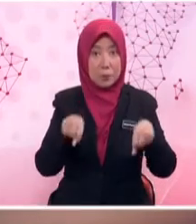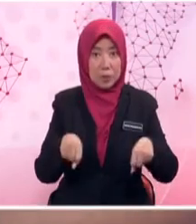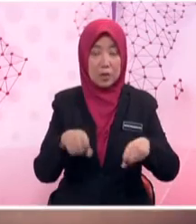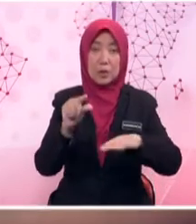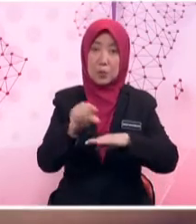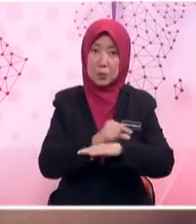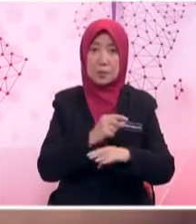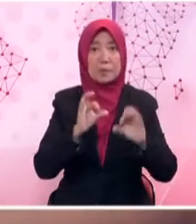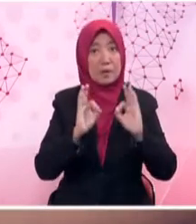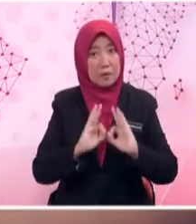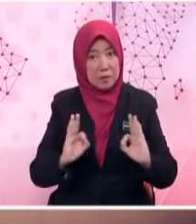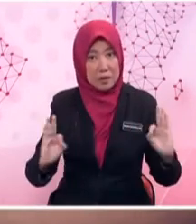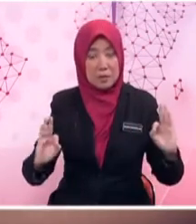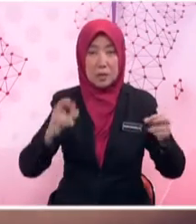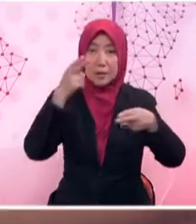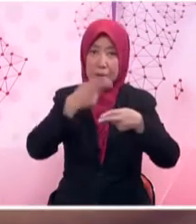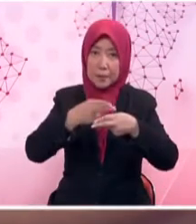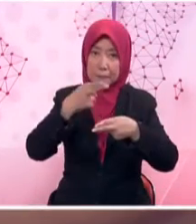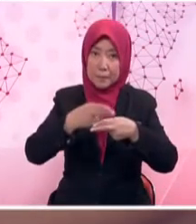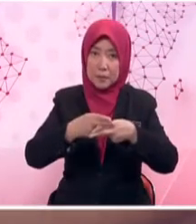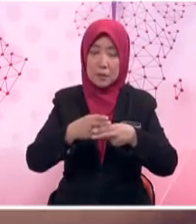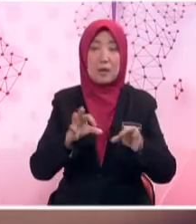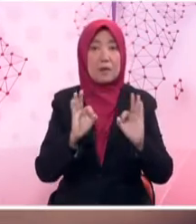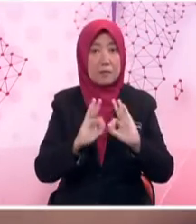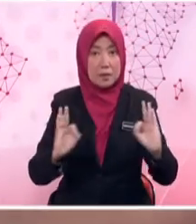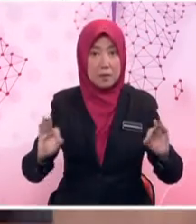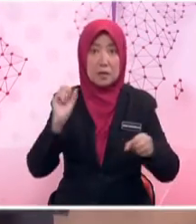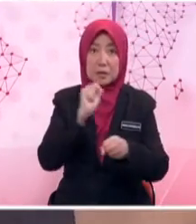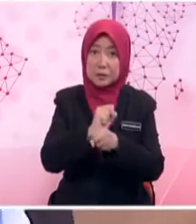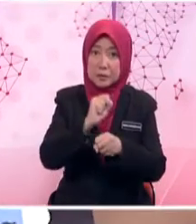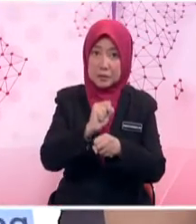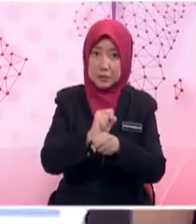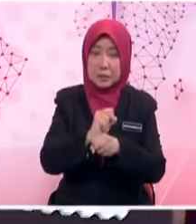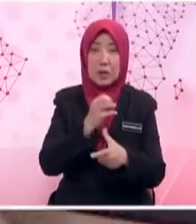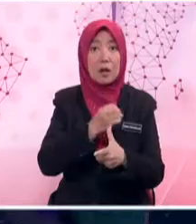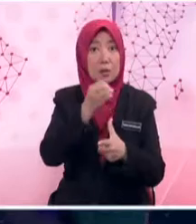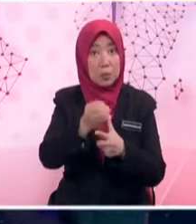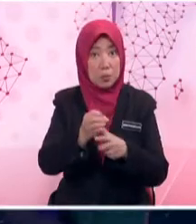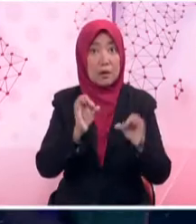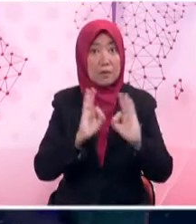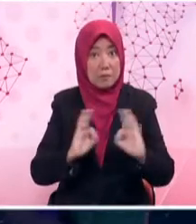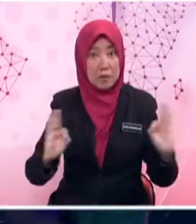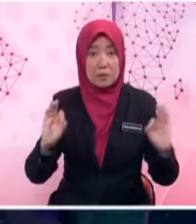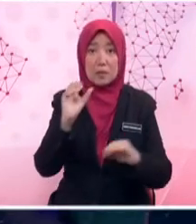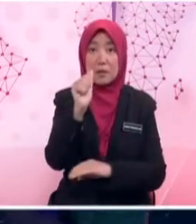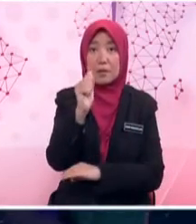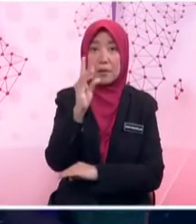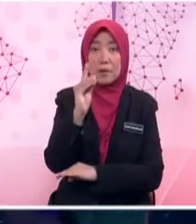nama, frasa kerja atau frasa adjektif. Okey.